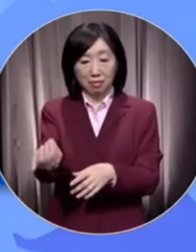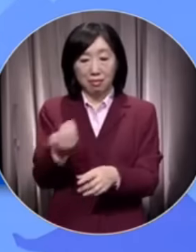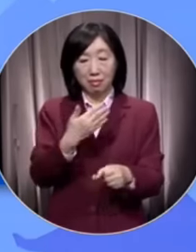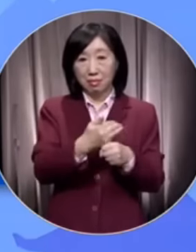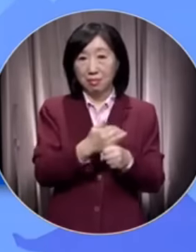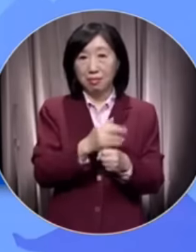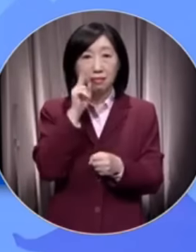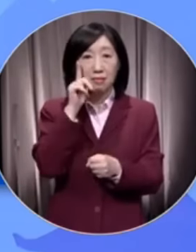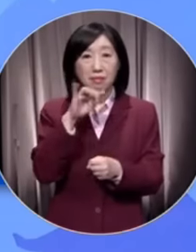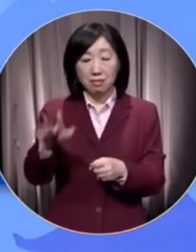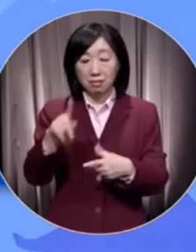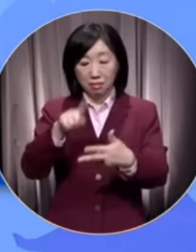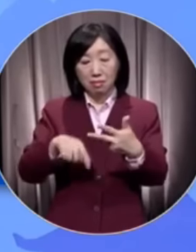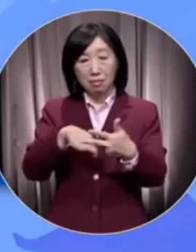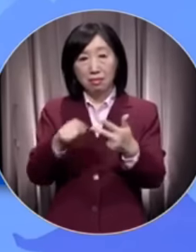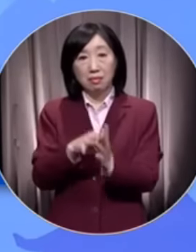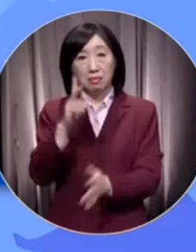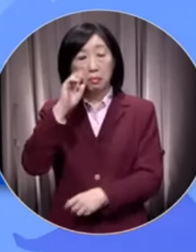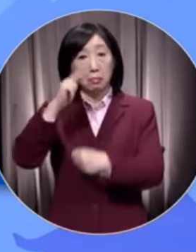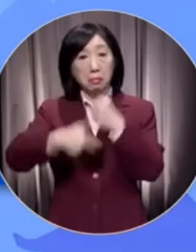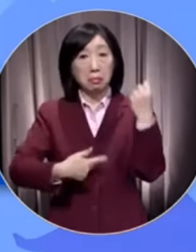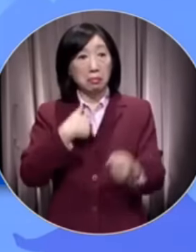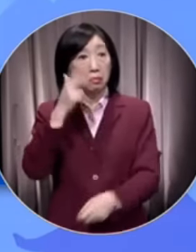道朱主席真的视而不见吗？